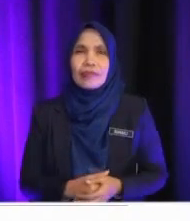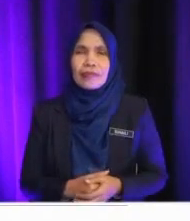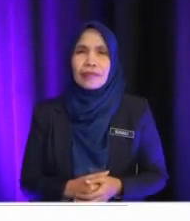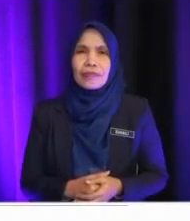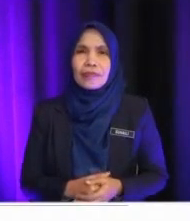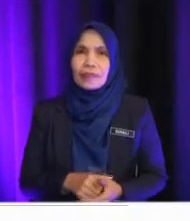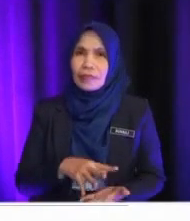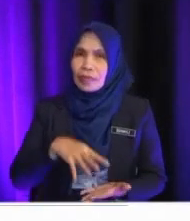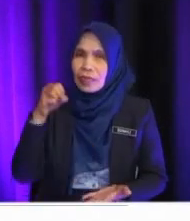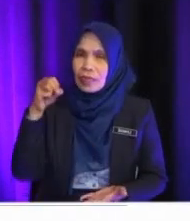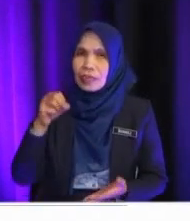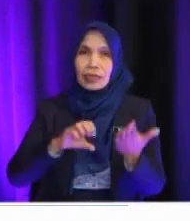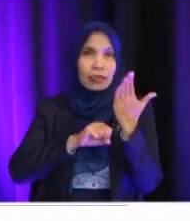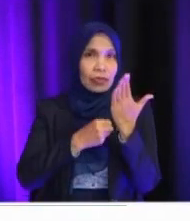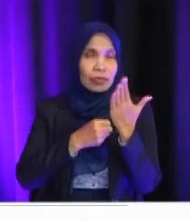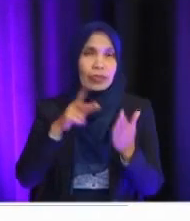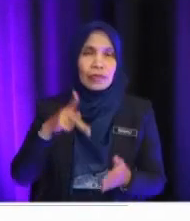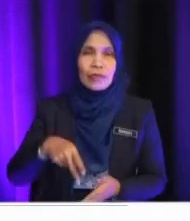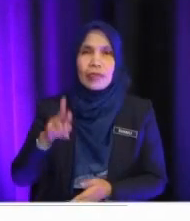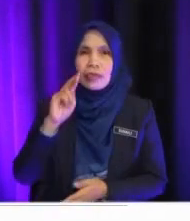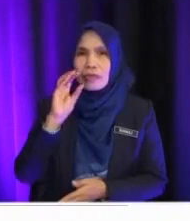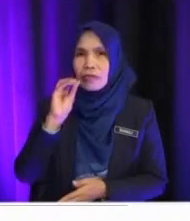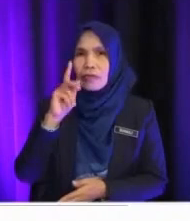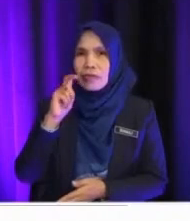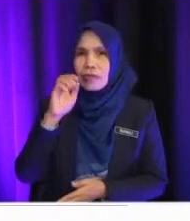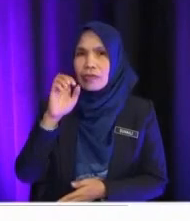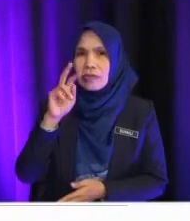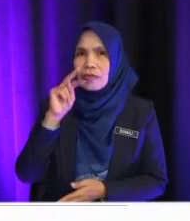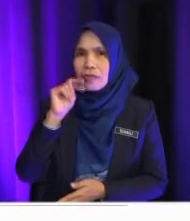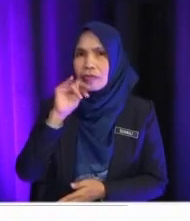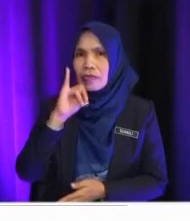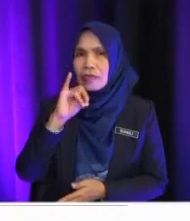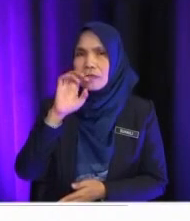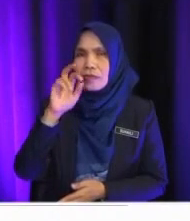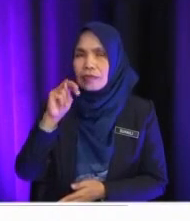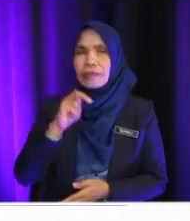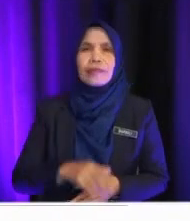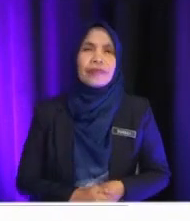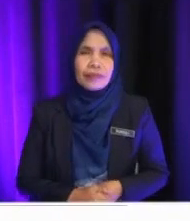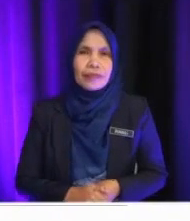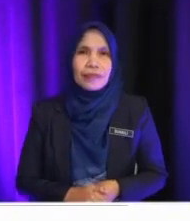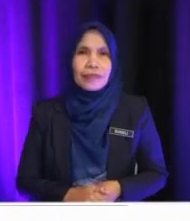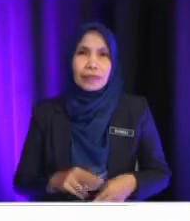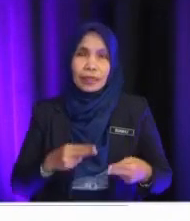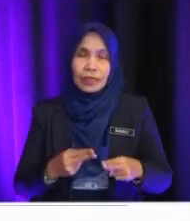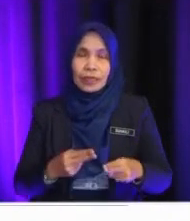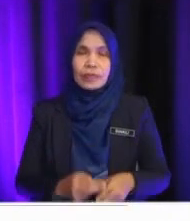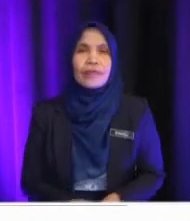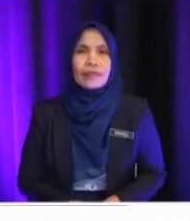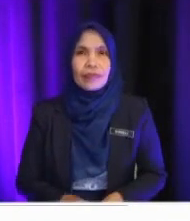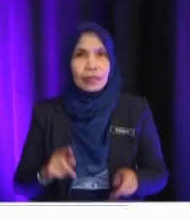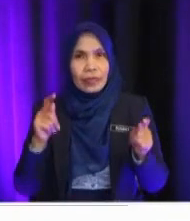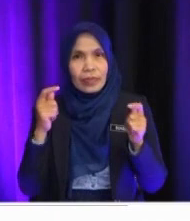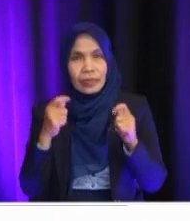Okey, seterusnya kita akan pergi kepada langkah kedua, iaitu perubahan tindak balas bahan perapan. Maksudnya kita